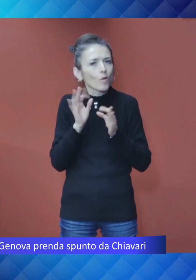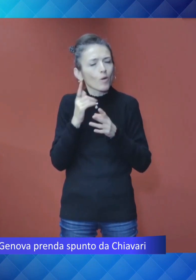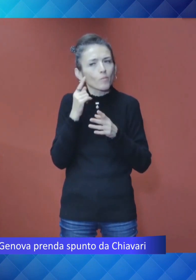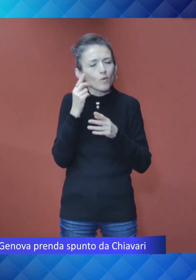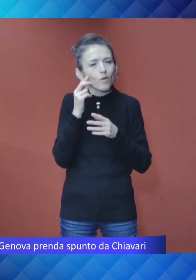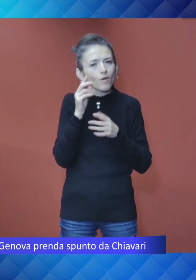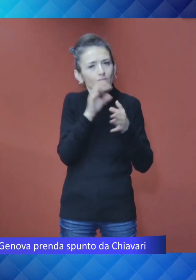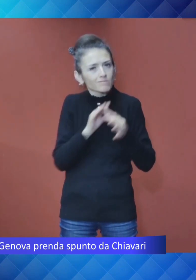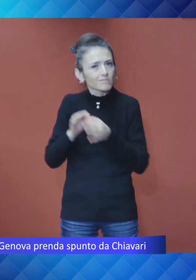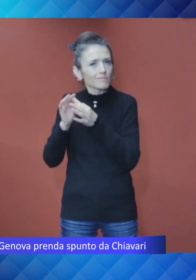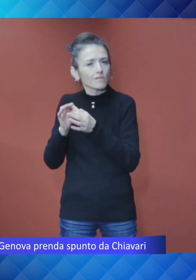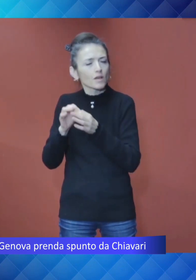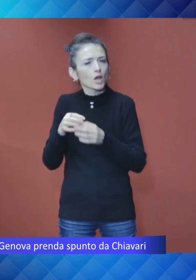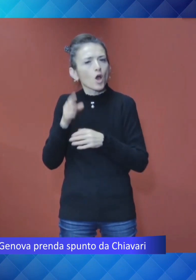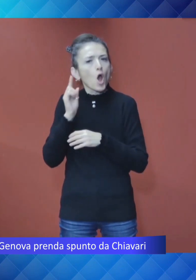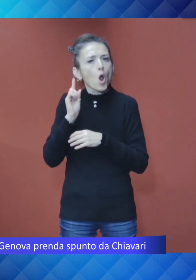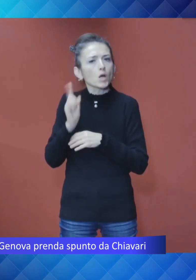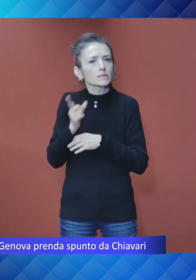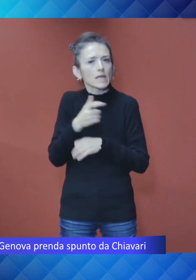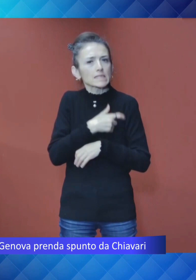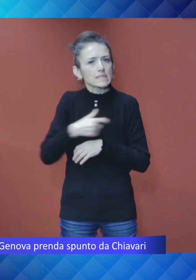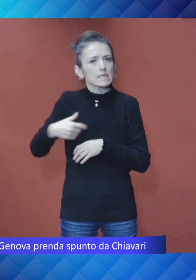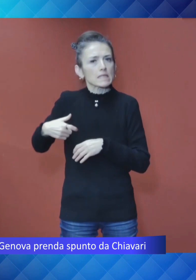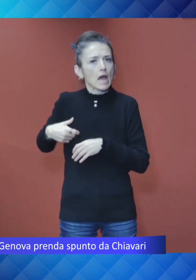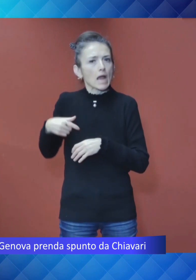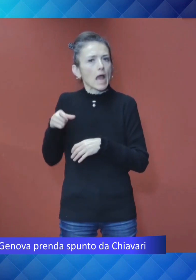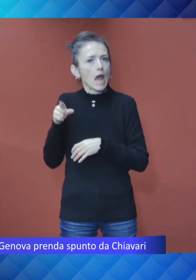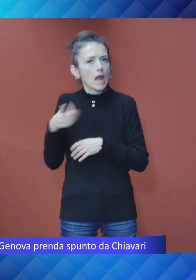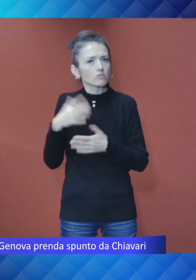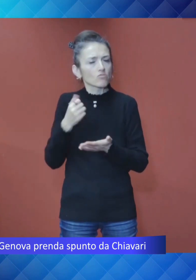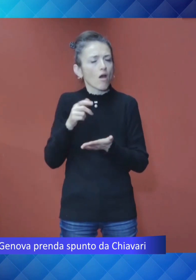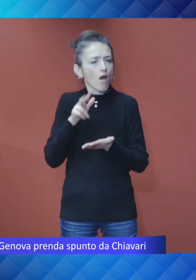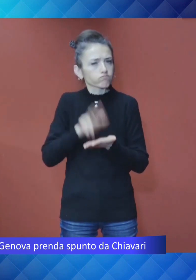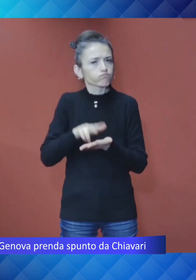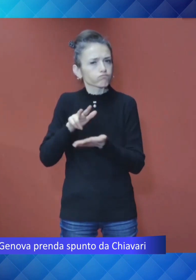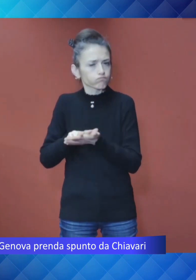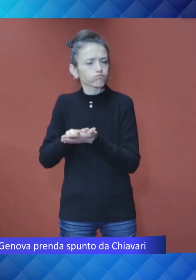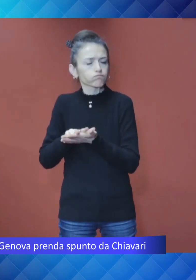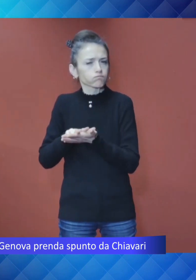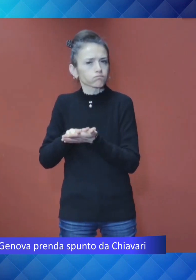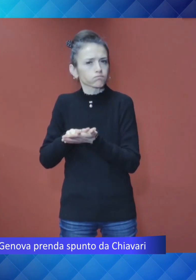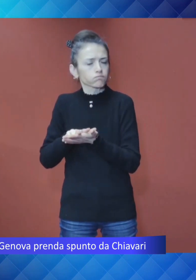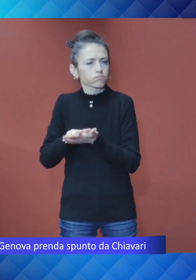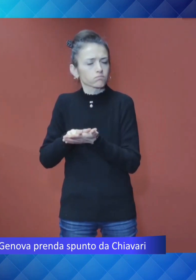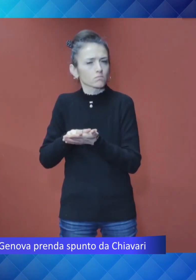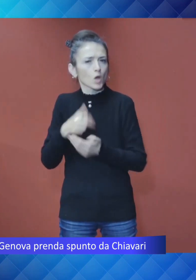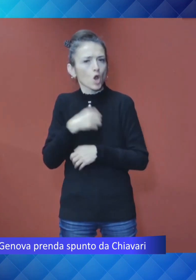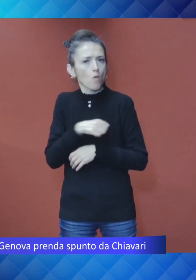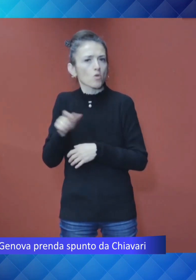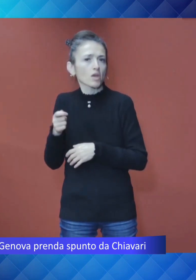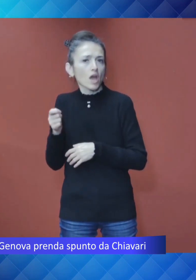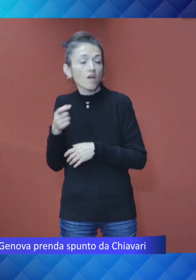le ordinanze sindacali a cui lei faceva riferimento, e lo verificheremo con la direzione